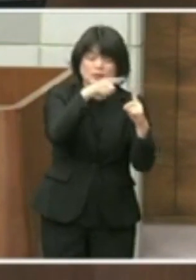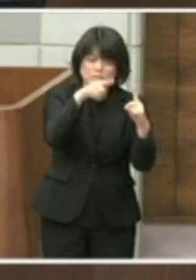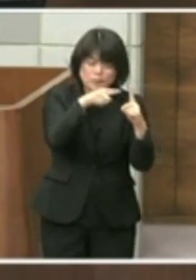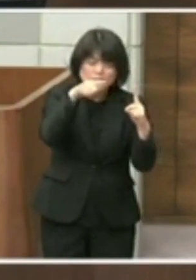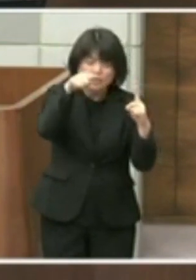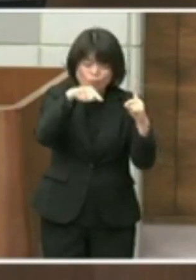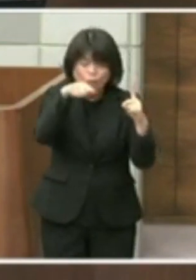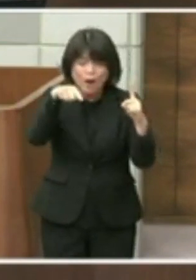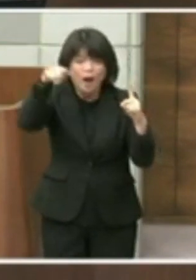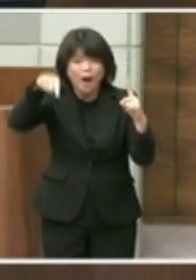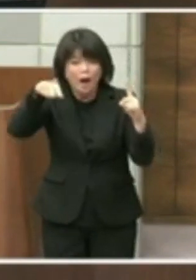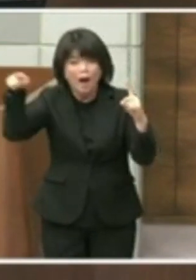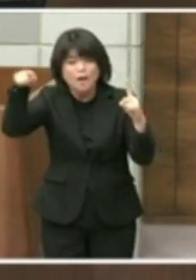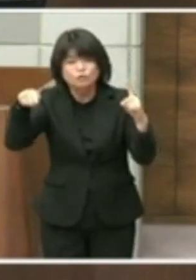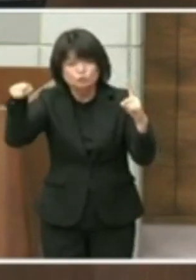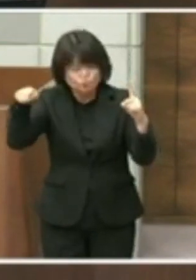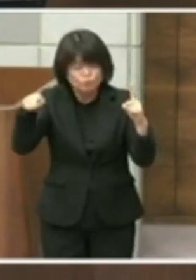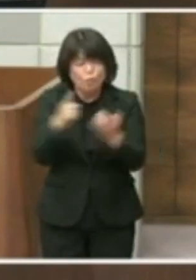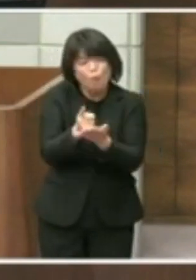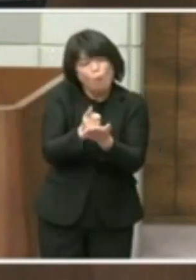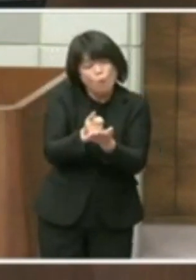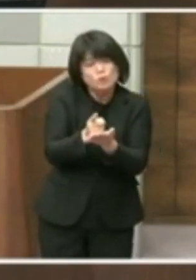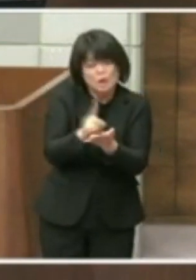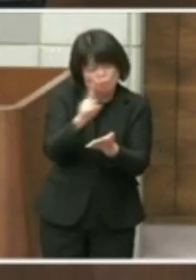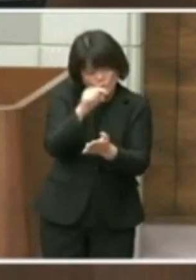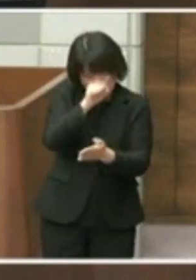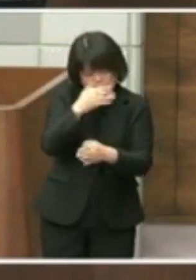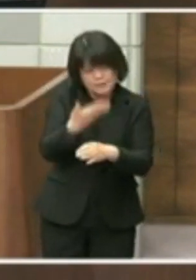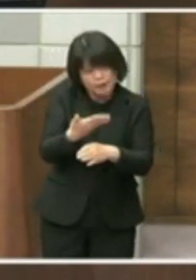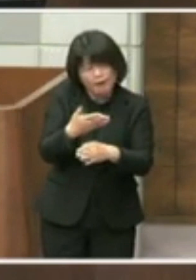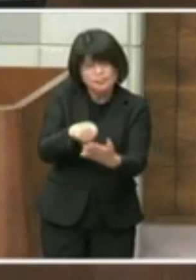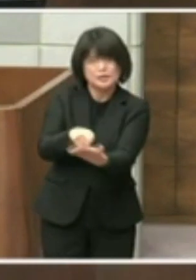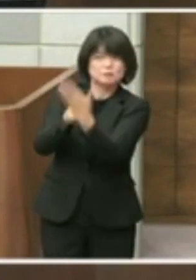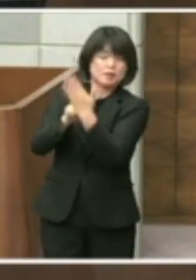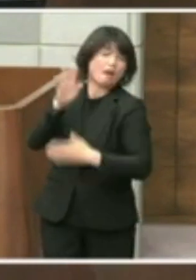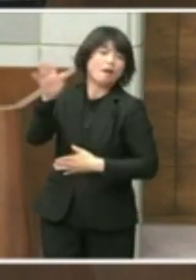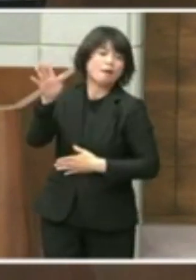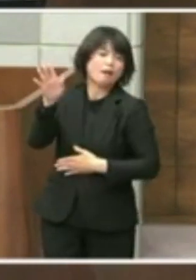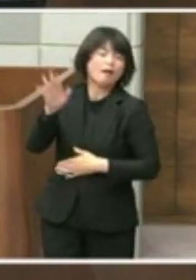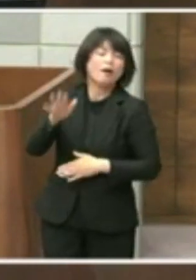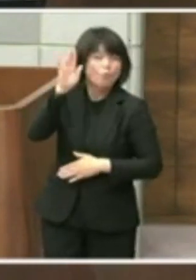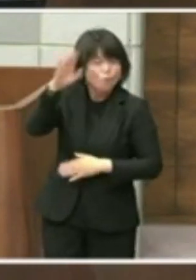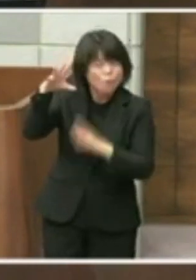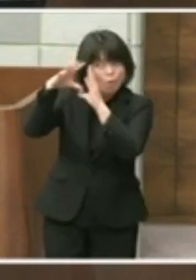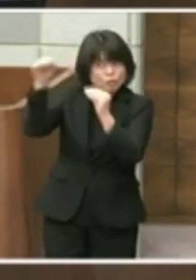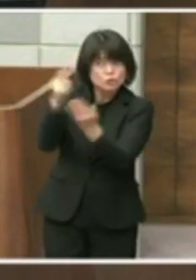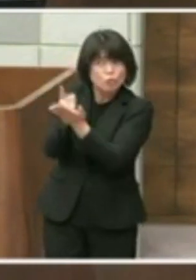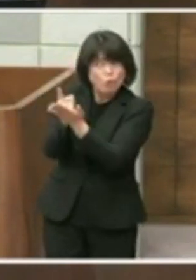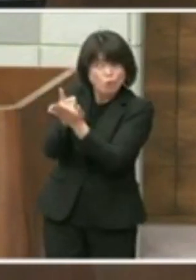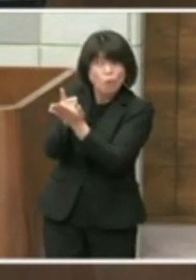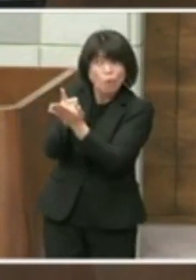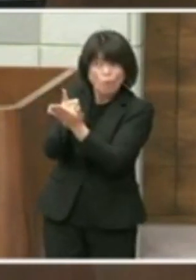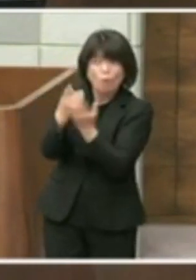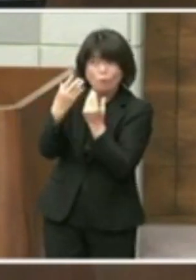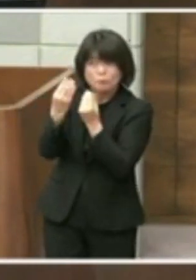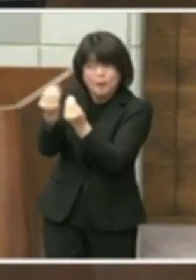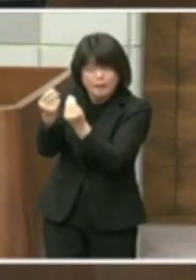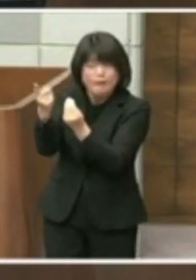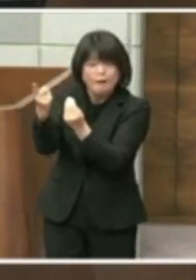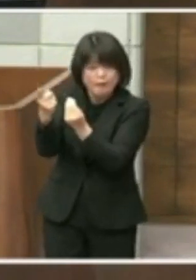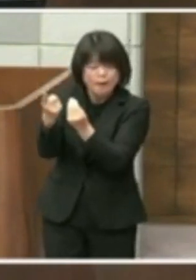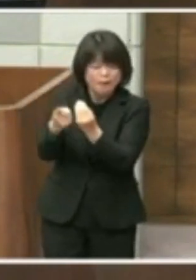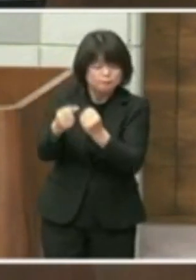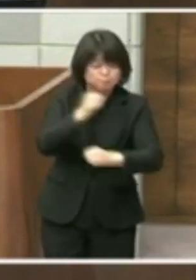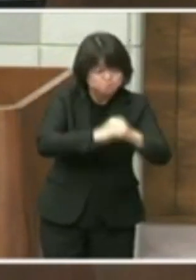向性として示されたところでございます。今後も国の動向を注視し、情報の収集に努めてまいります